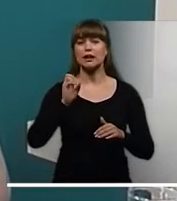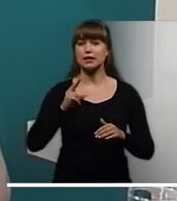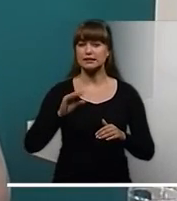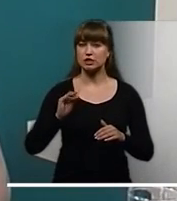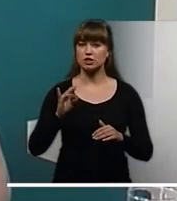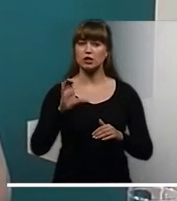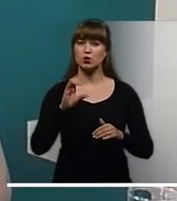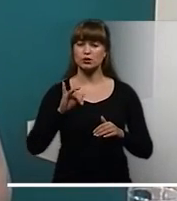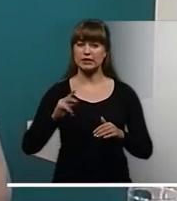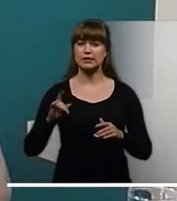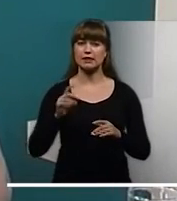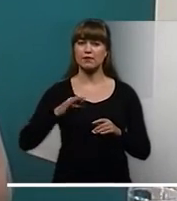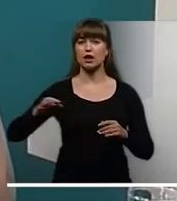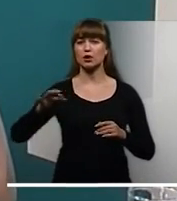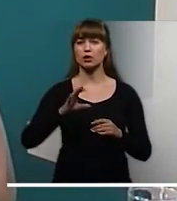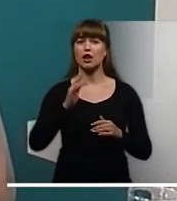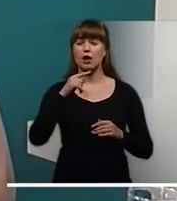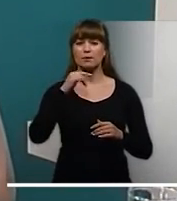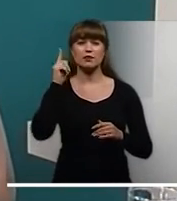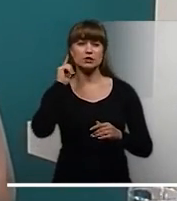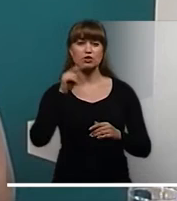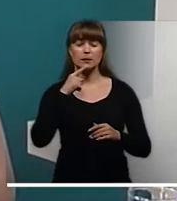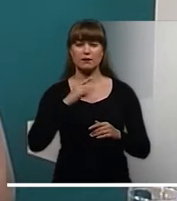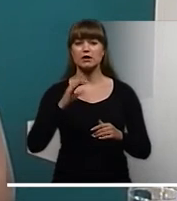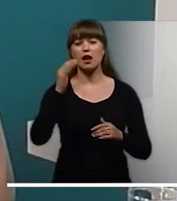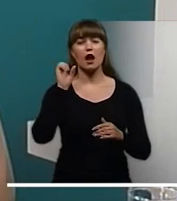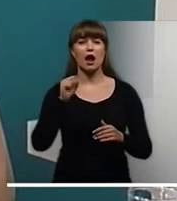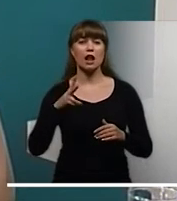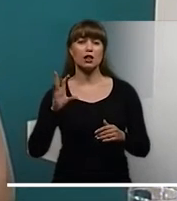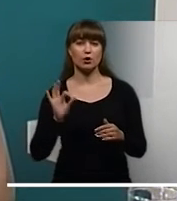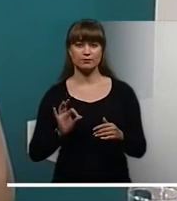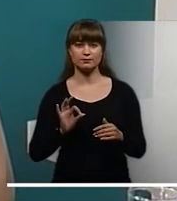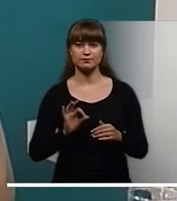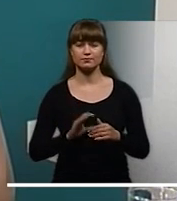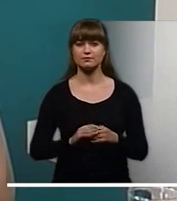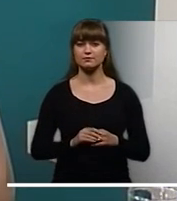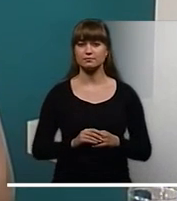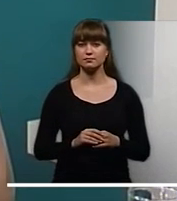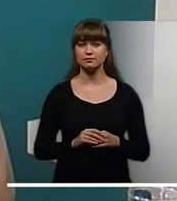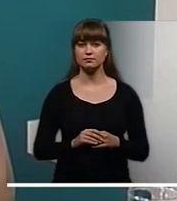из Усть-Донецкого района. Мы вас слушаем, говорите. Алло.